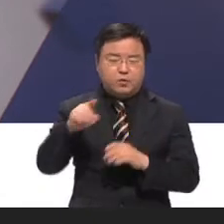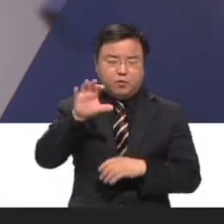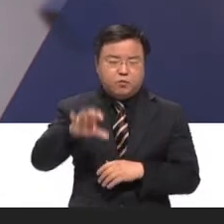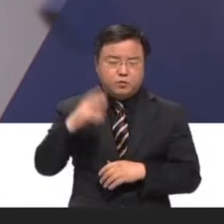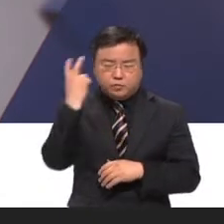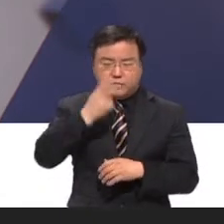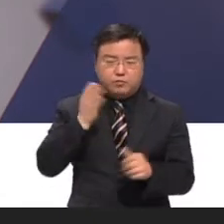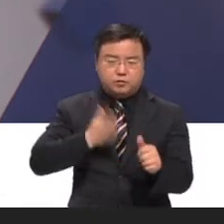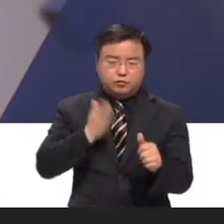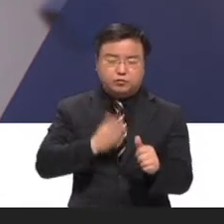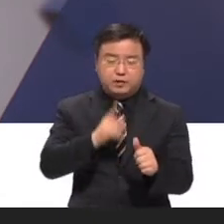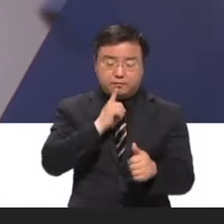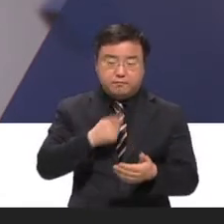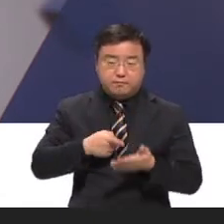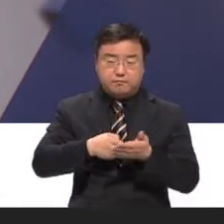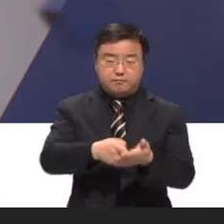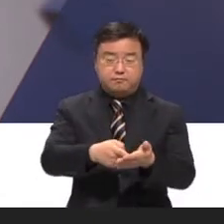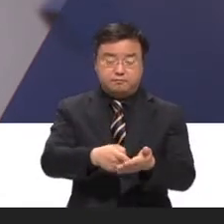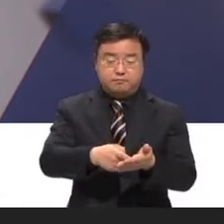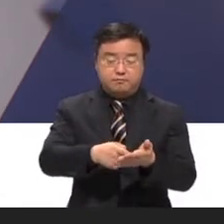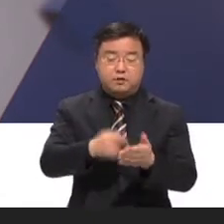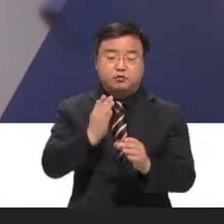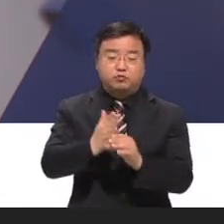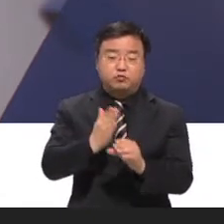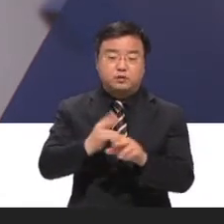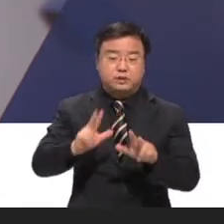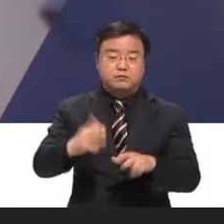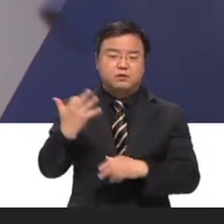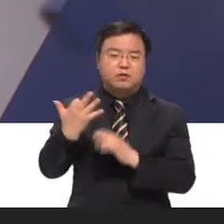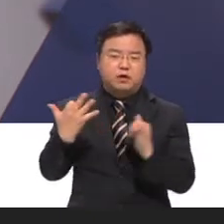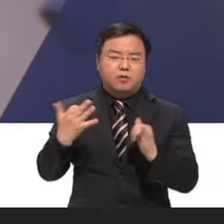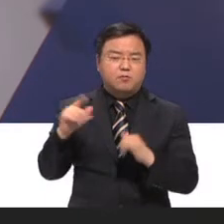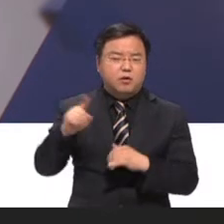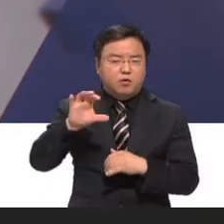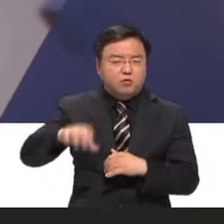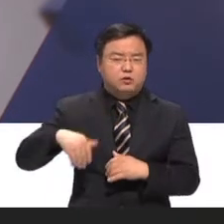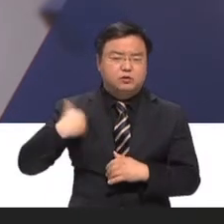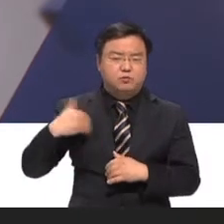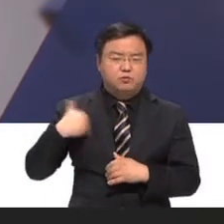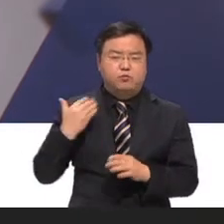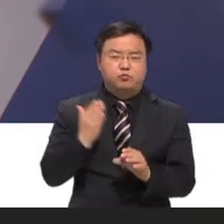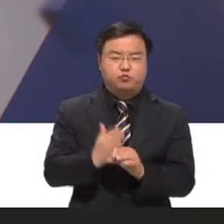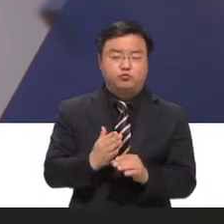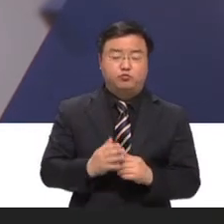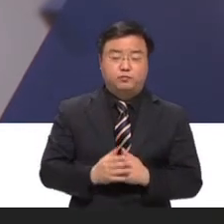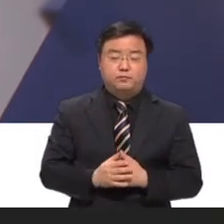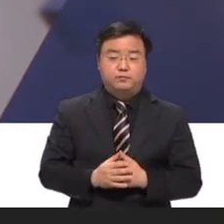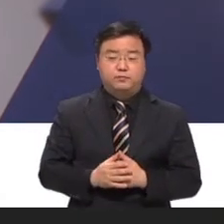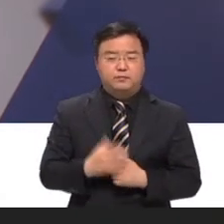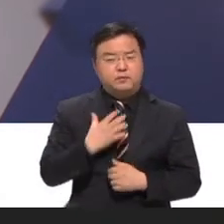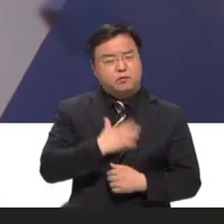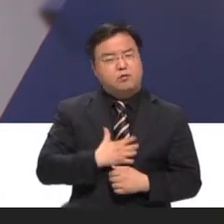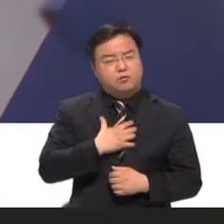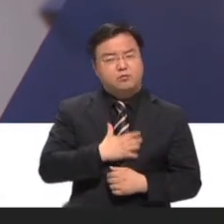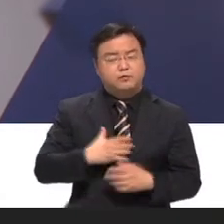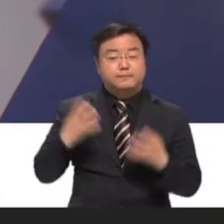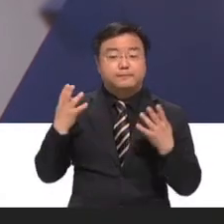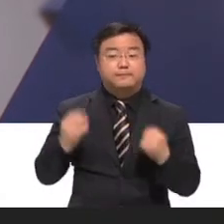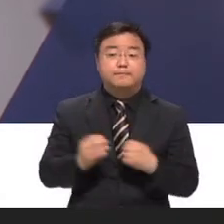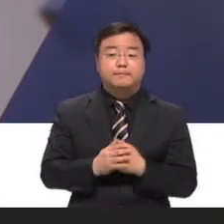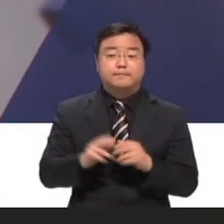학생 가운데 아까 말씀하신 것처럼 현재 19명의 행방은 아직도 파악이 되지 않고 있어서 좀 걱정스러운